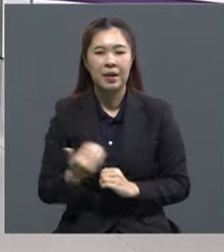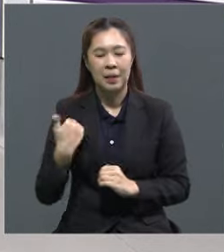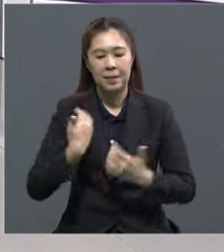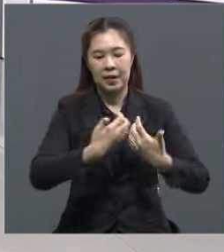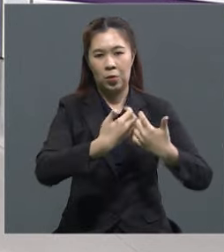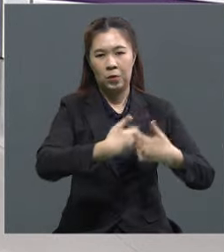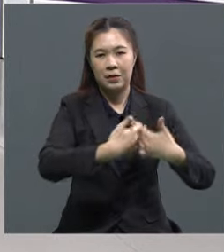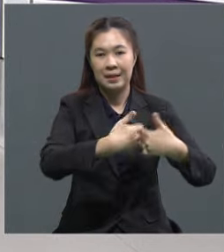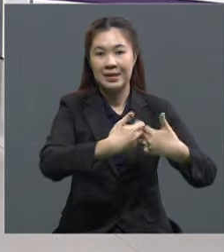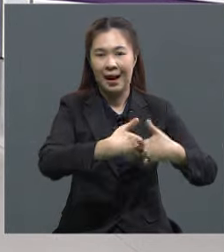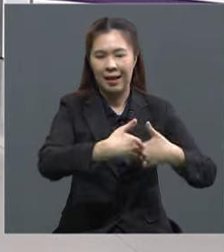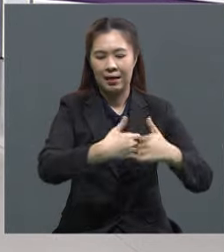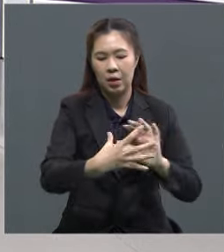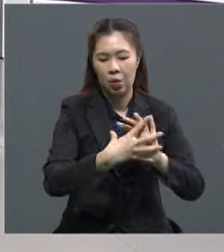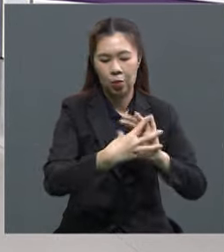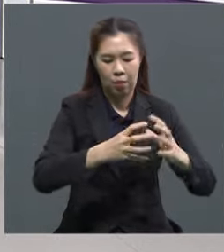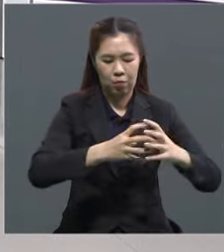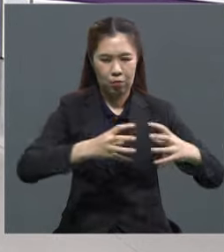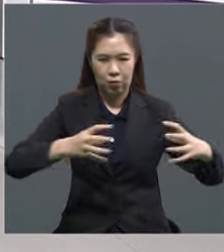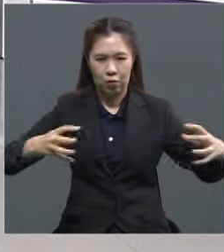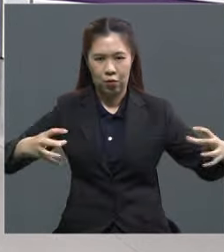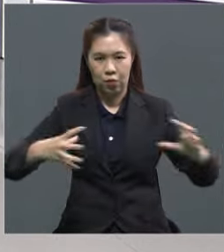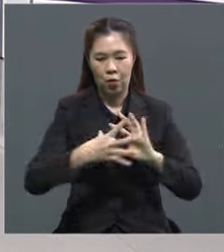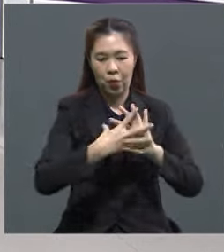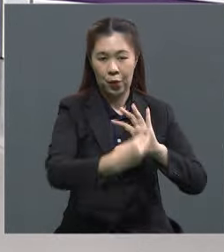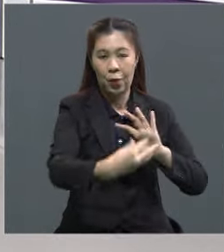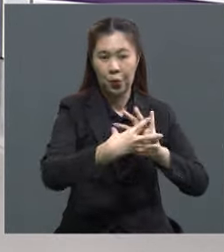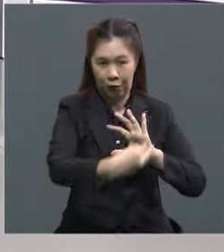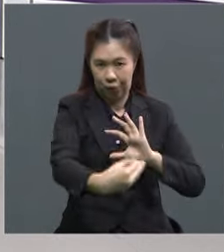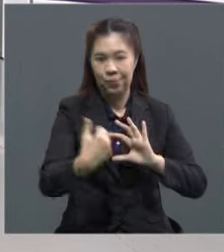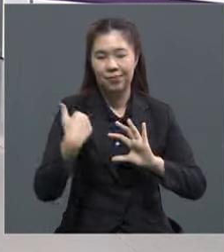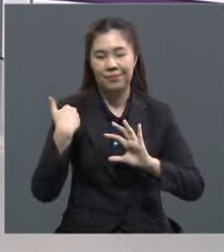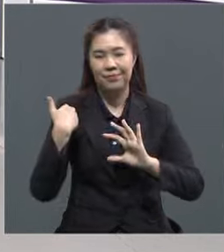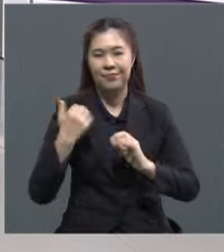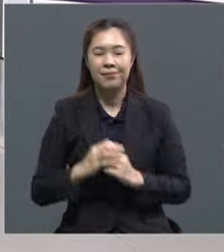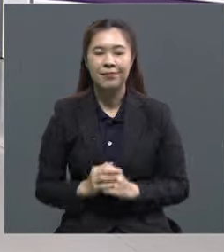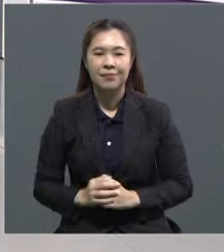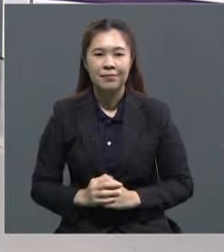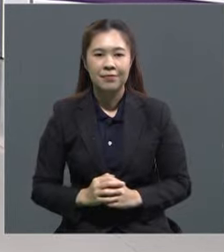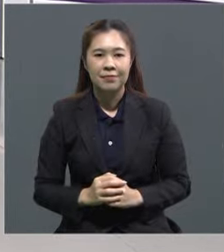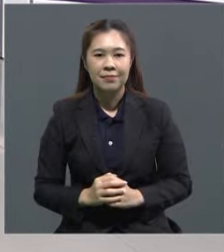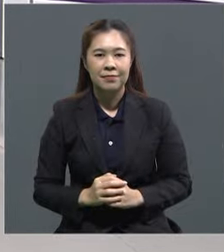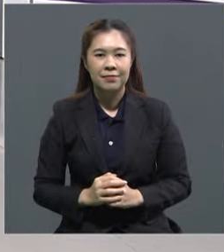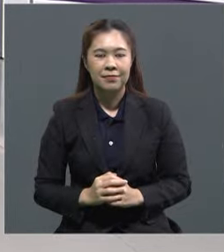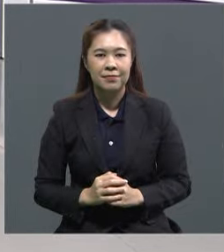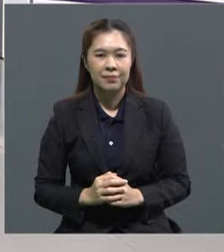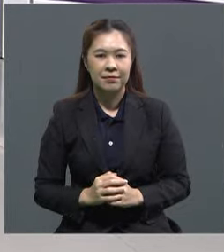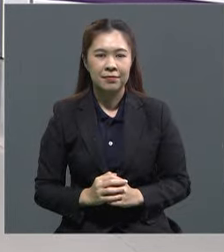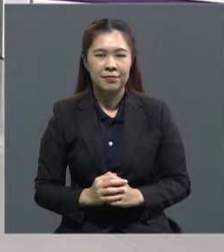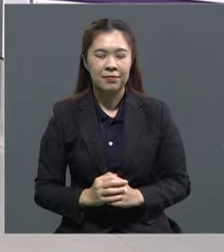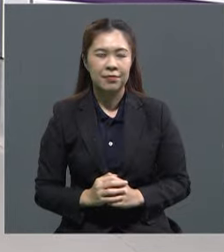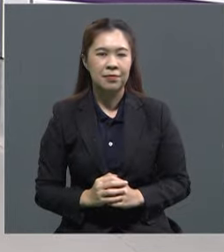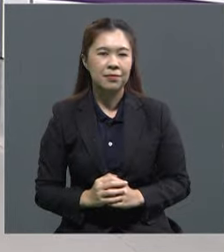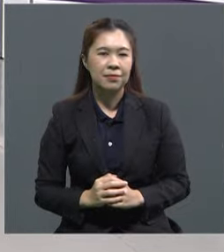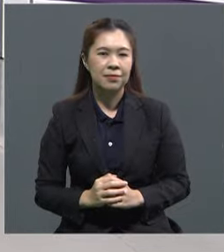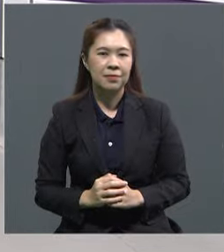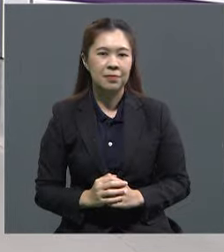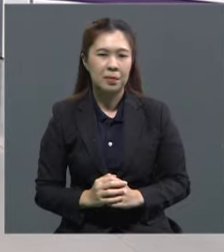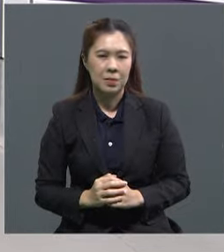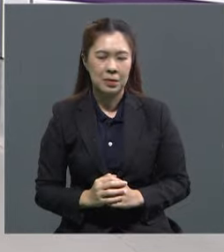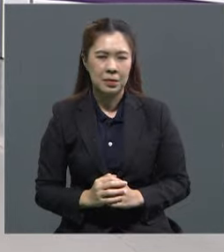สูบนะครับทยอยสูบออกมาด้วยในระดับนึงก็จะเป็นลักษณะแบบนี้นะครับแต่อย่างไรก็ตามครับณขณะนี้เนี่ยมันจะ